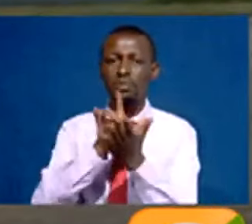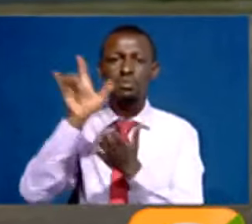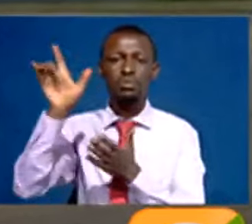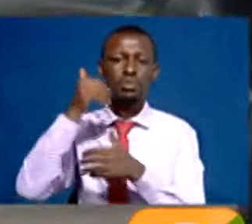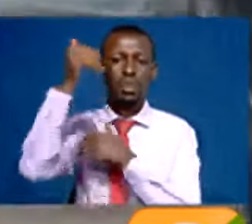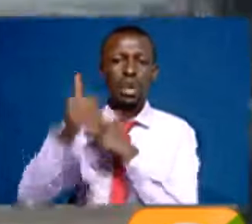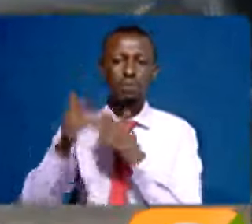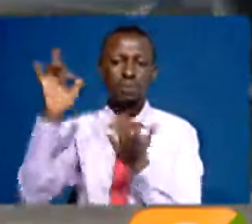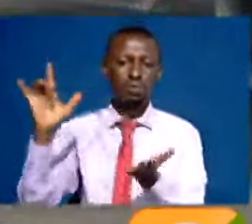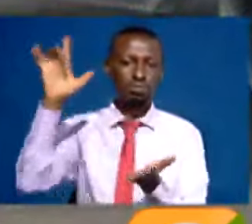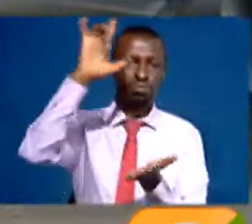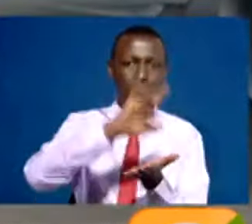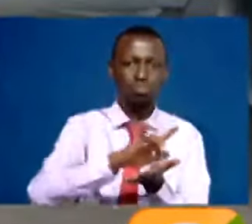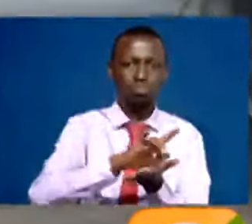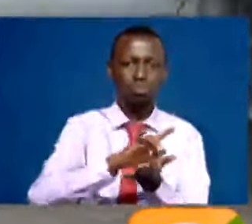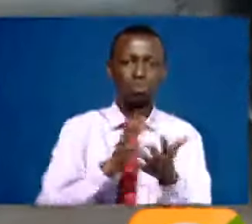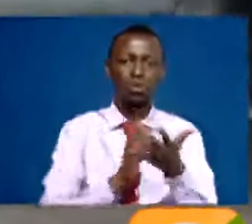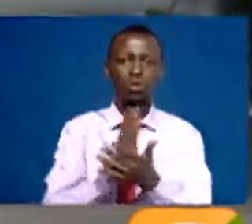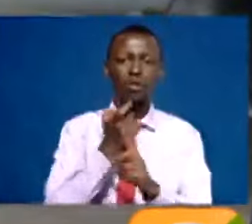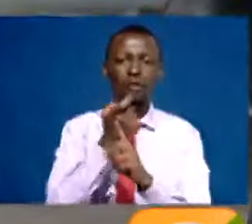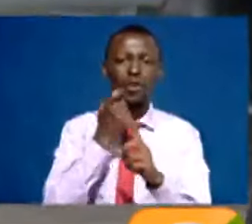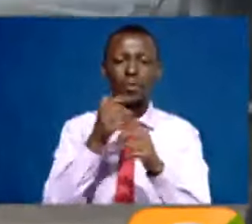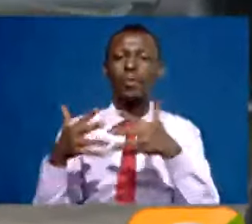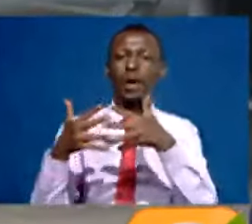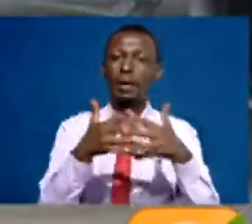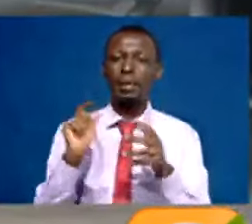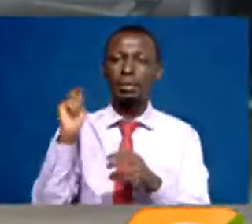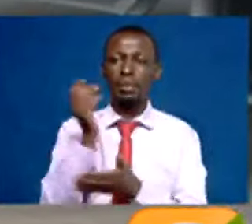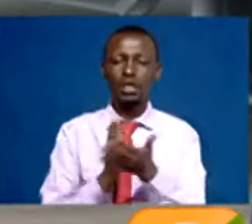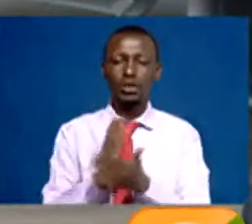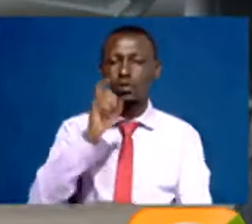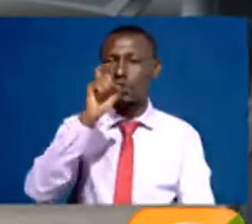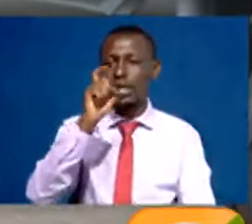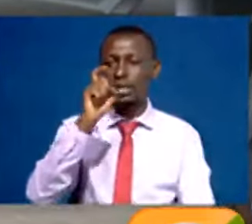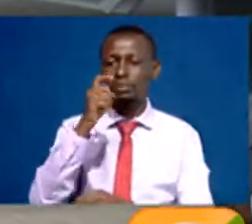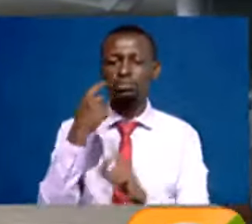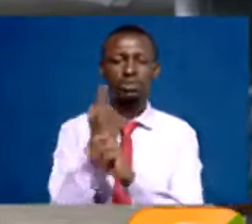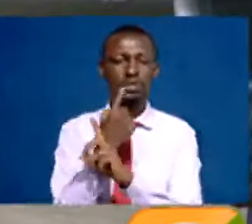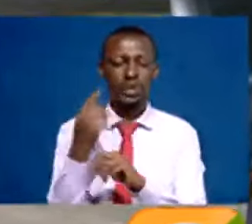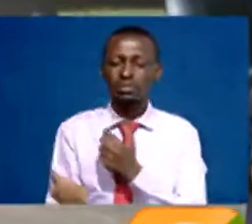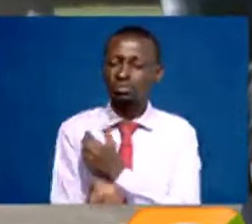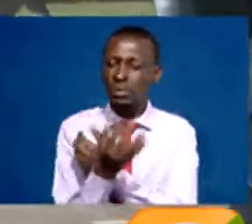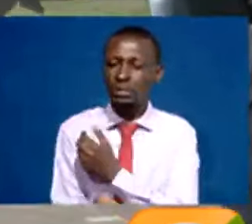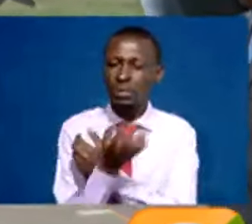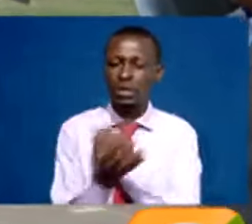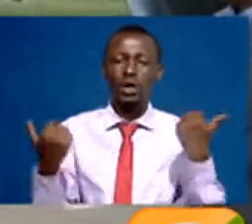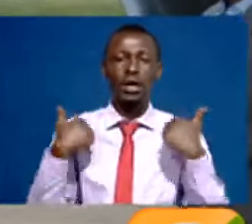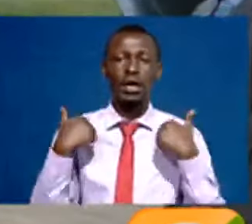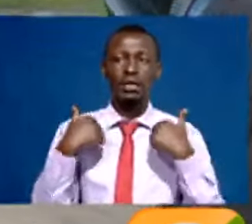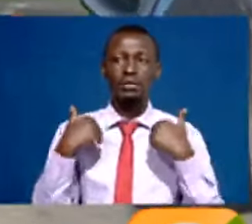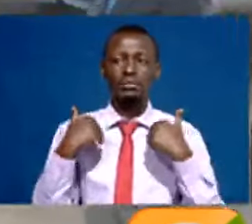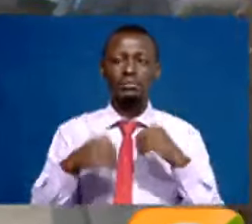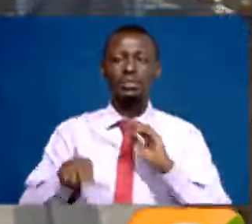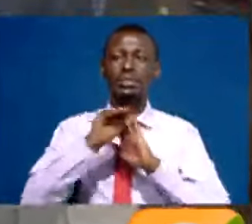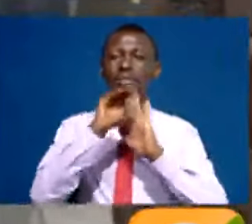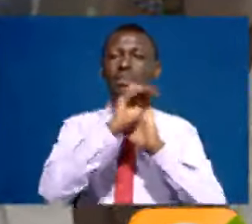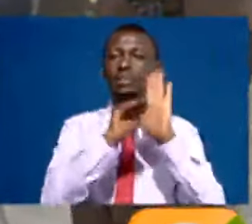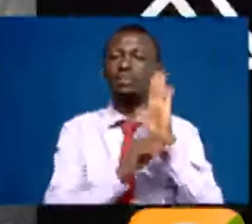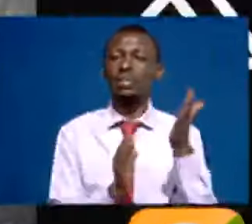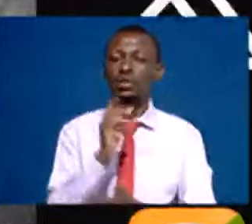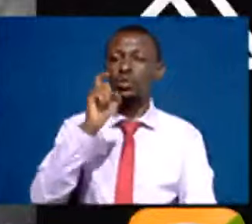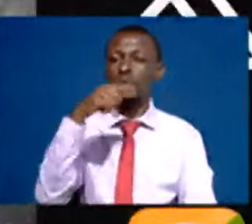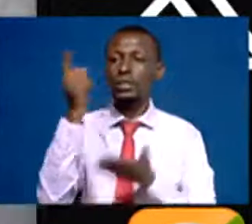kutoka Marekani, rais kupitia jukwaa la X alitoa maelezo tofauti kabisa. Katika ujumbe wake kwenye X, Ruto